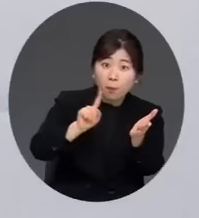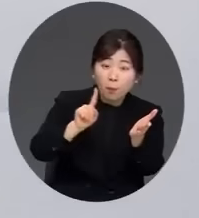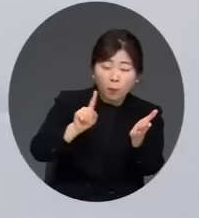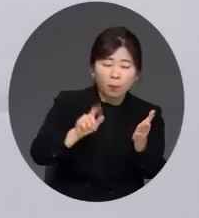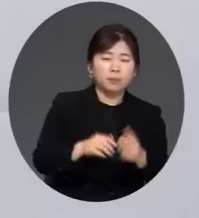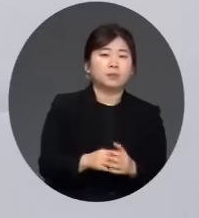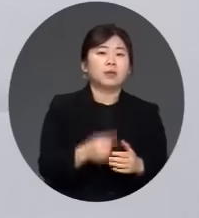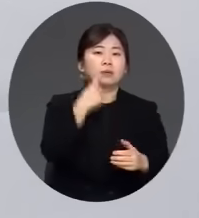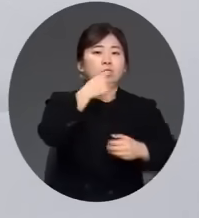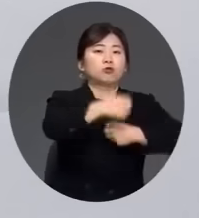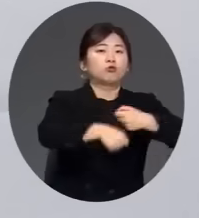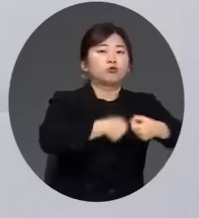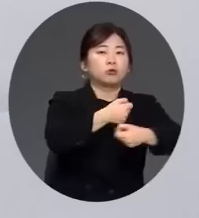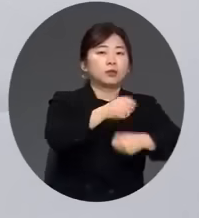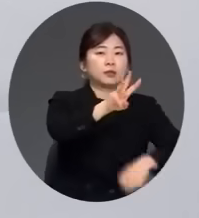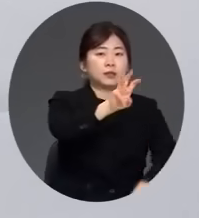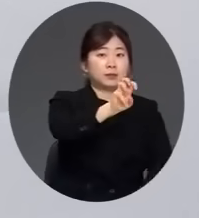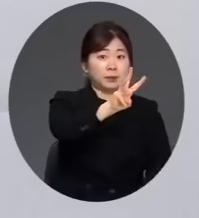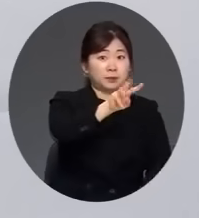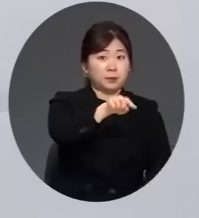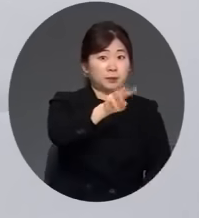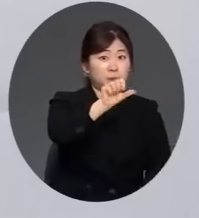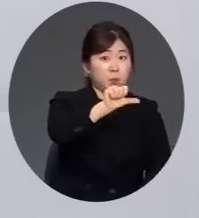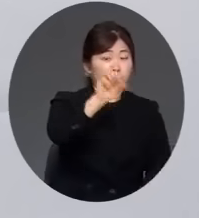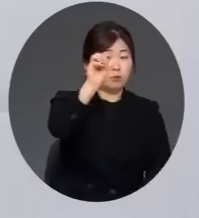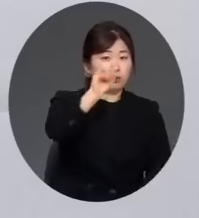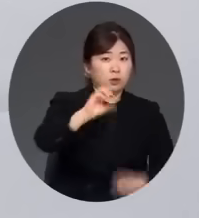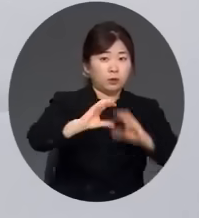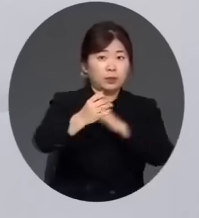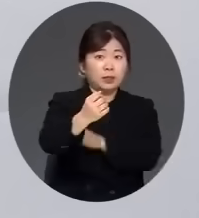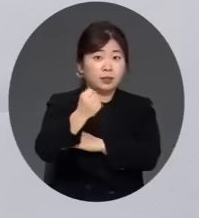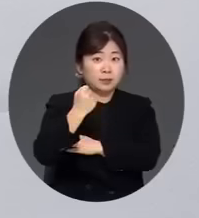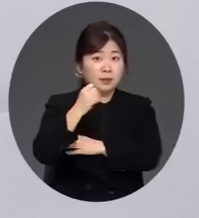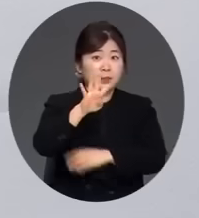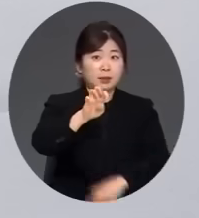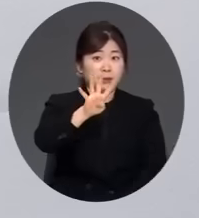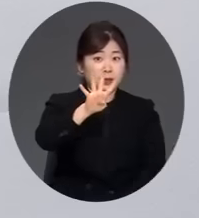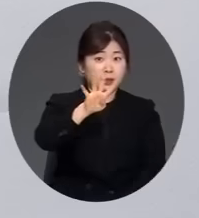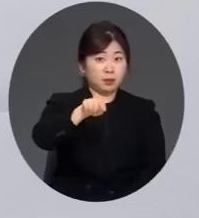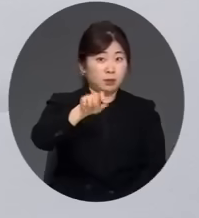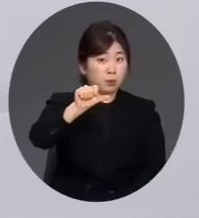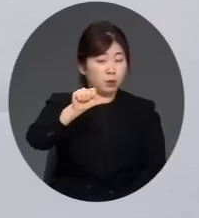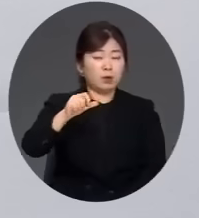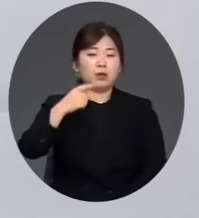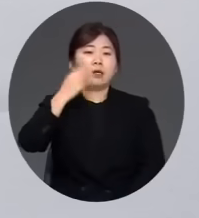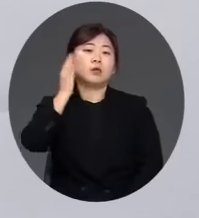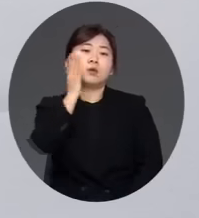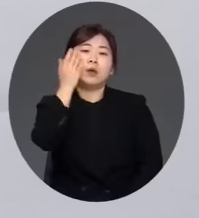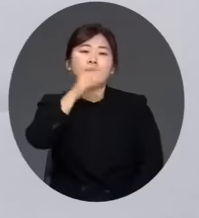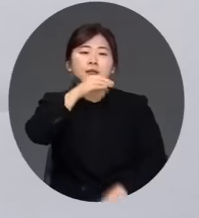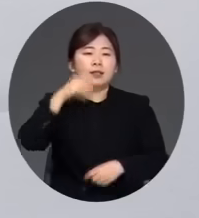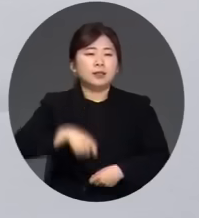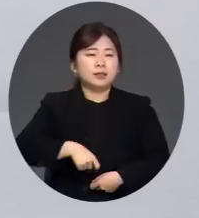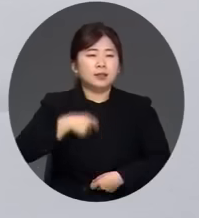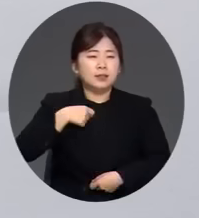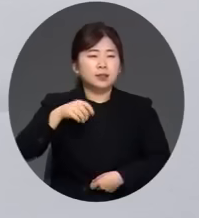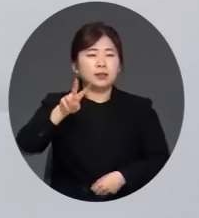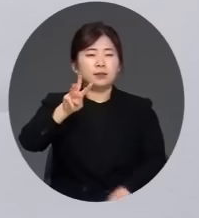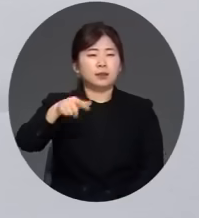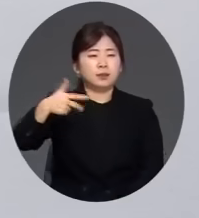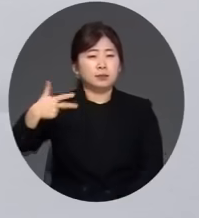더불어민주당 33.5% 국민의 힘 44.5 녹색 정의당 3.7 개혁신당 6.5%